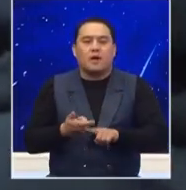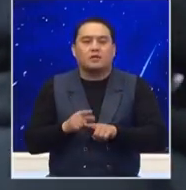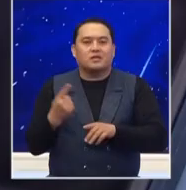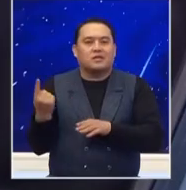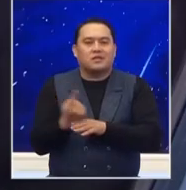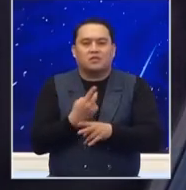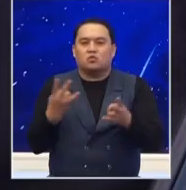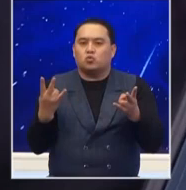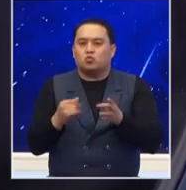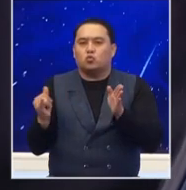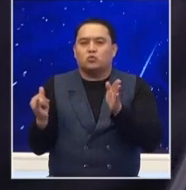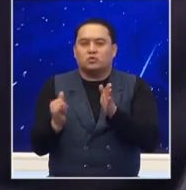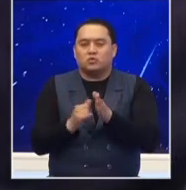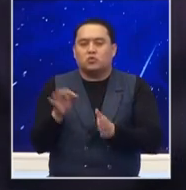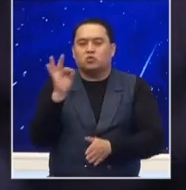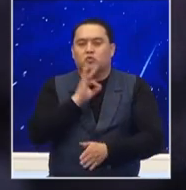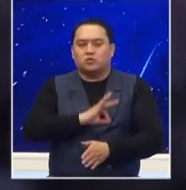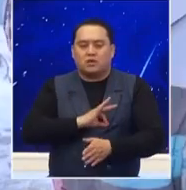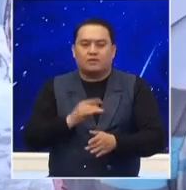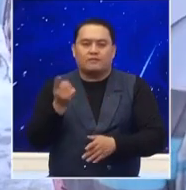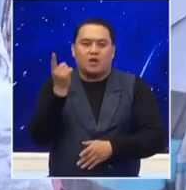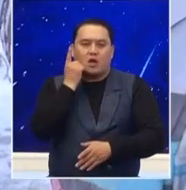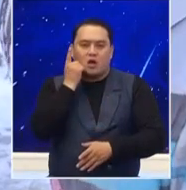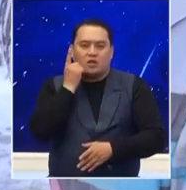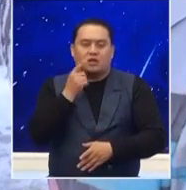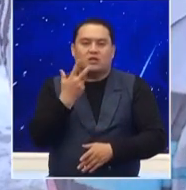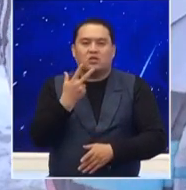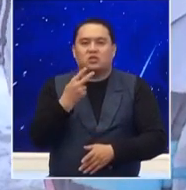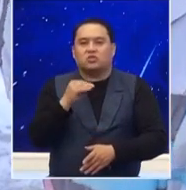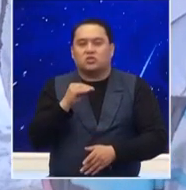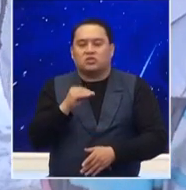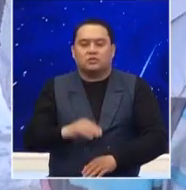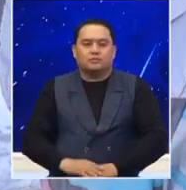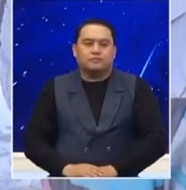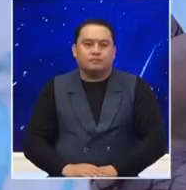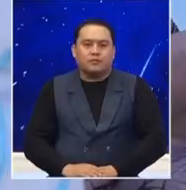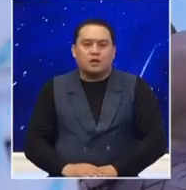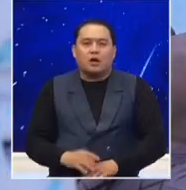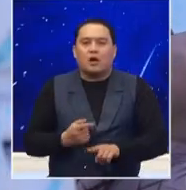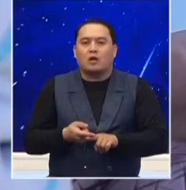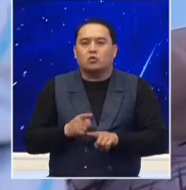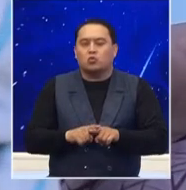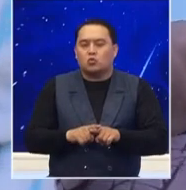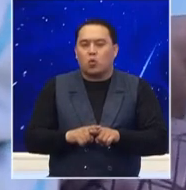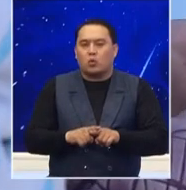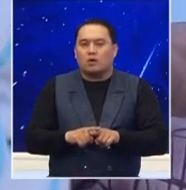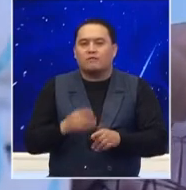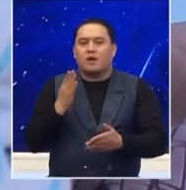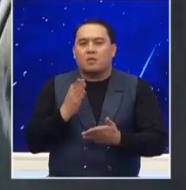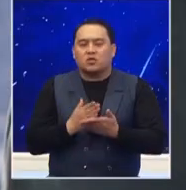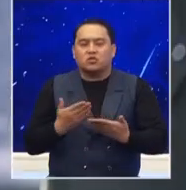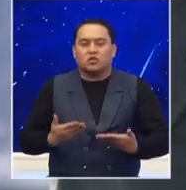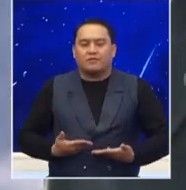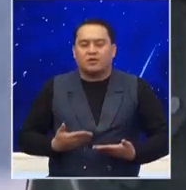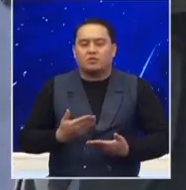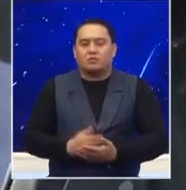единственный выход здесь и воспользоваться услугами сотовой связи 3G и 4G, абонентами которой, в свою очередь, и являются жители